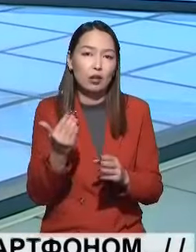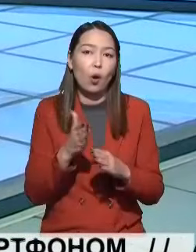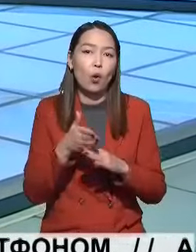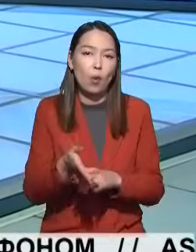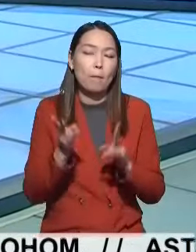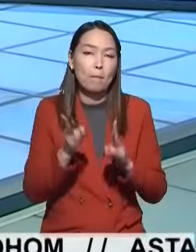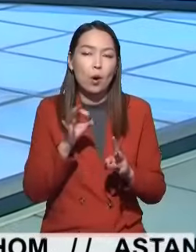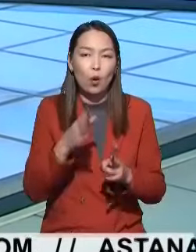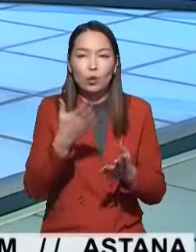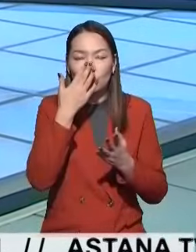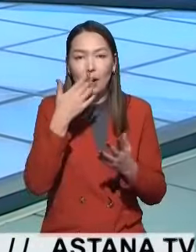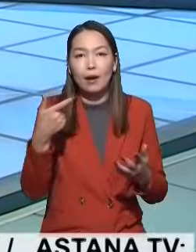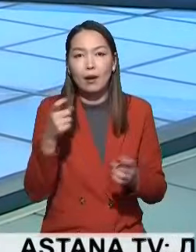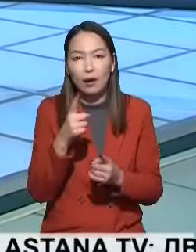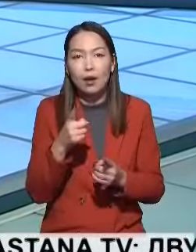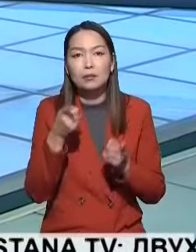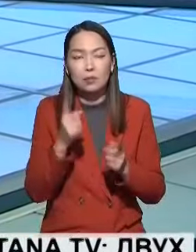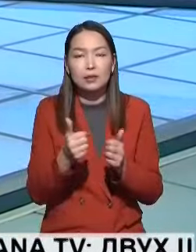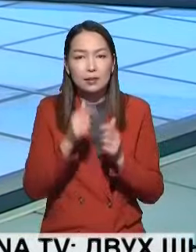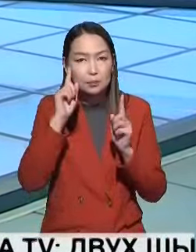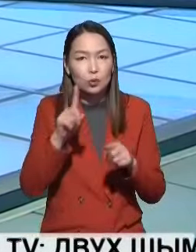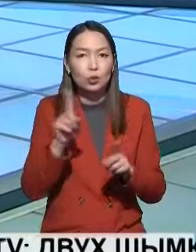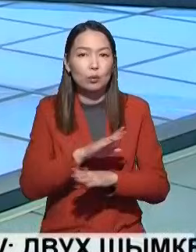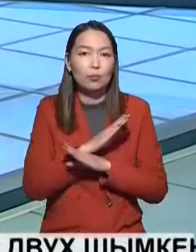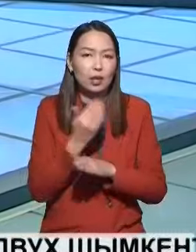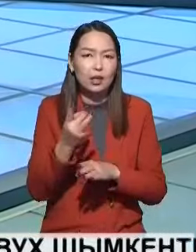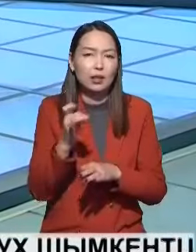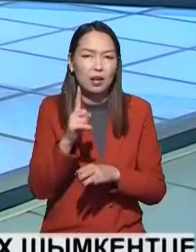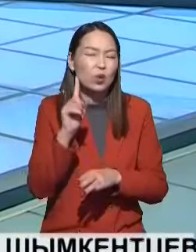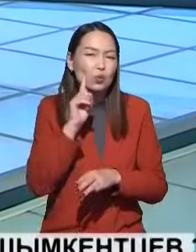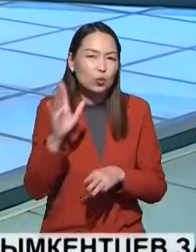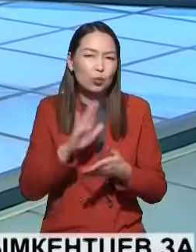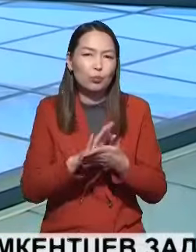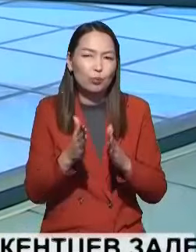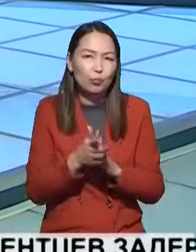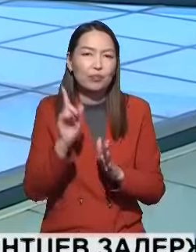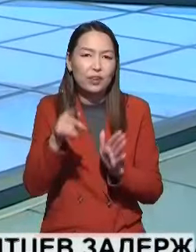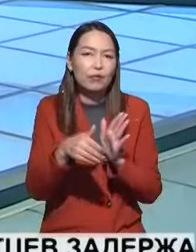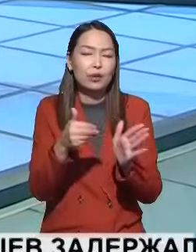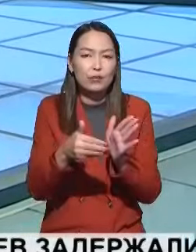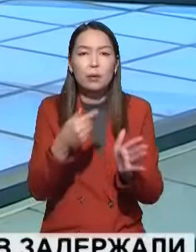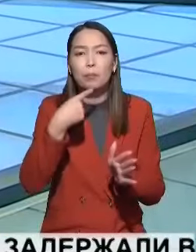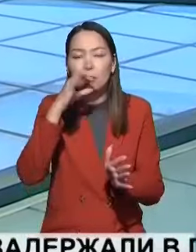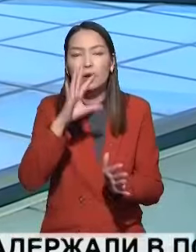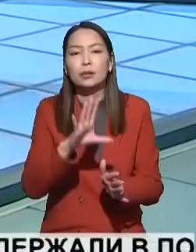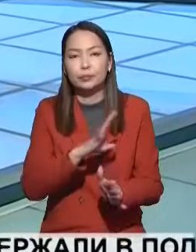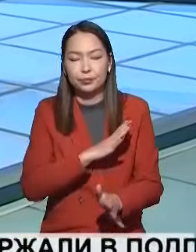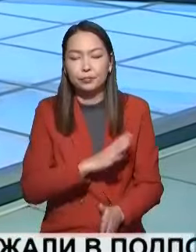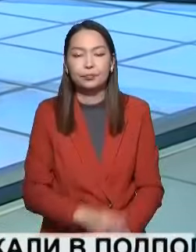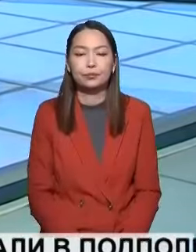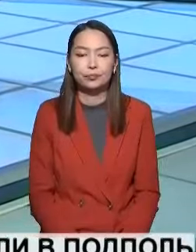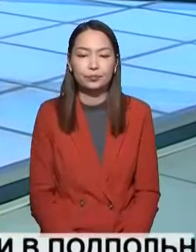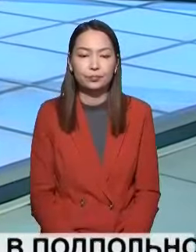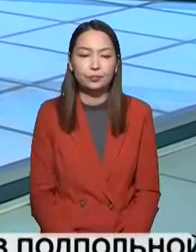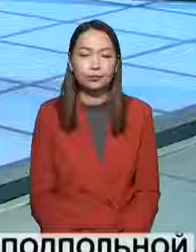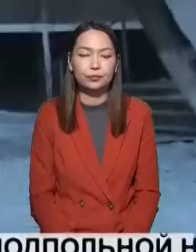угарного газа. Правда, соседи признались, что погибший им не раз доставлял неудобства. Приходилось даже вызывать полицию. Подробности выясняла Марина